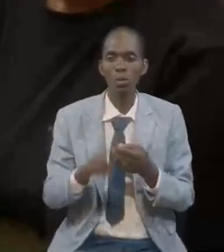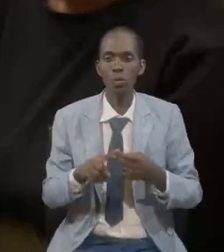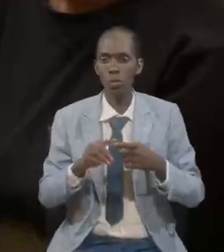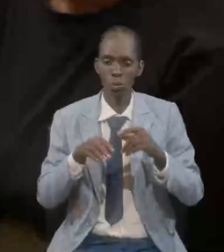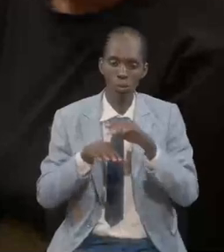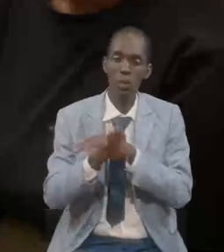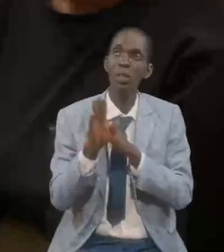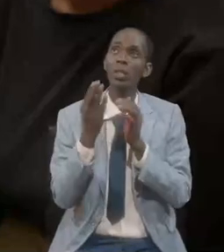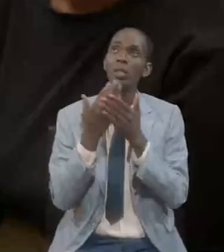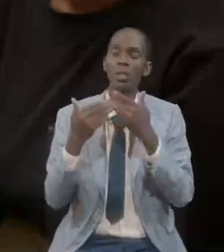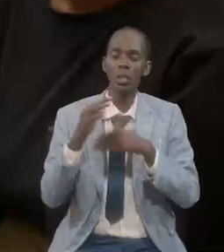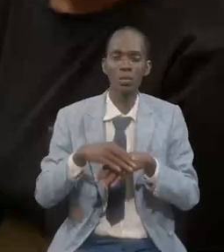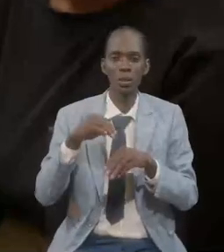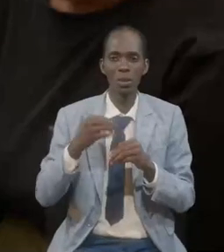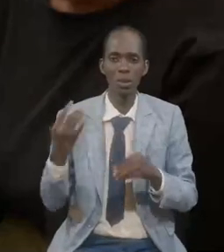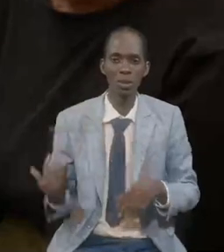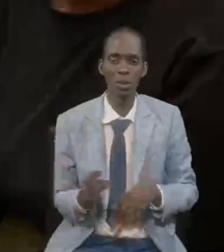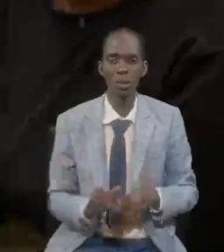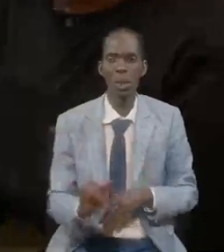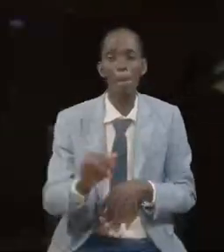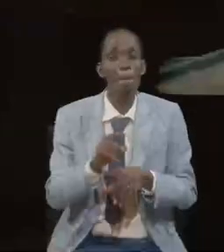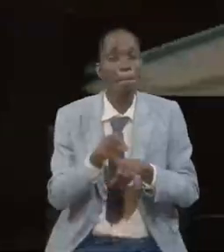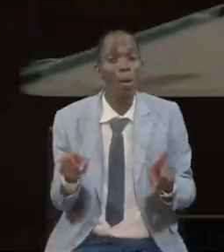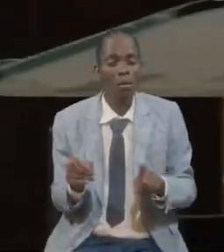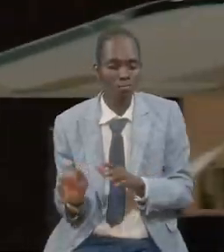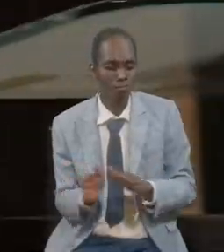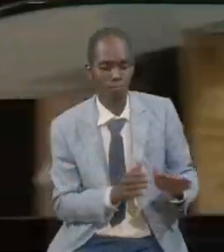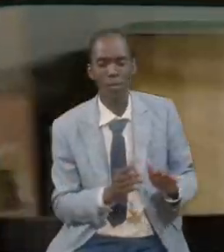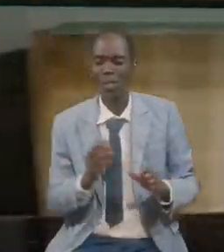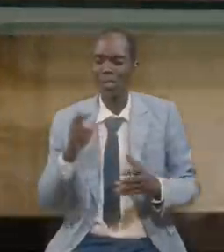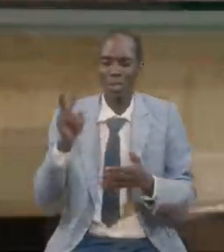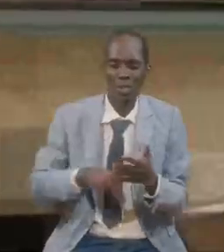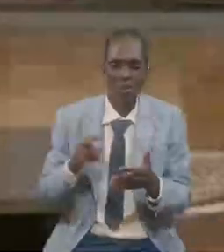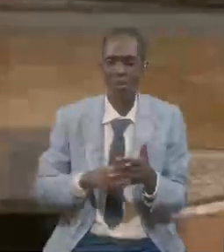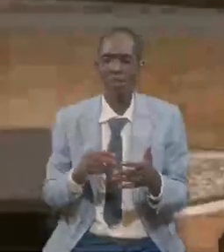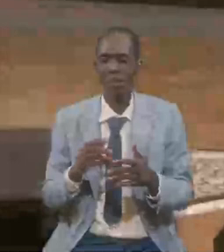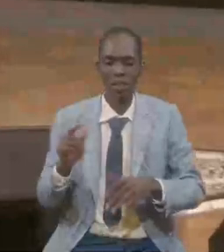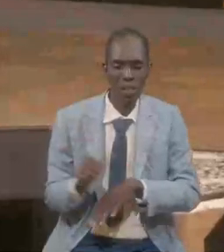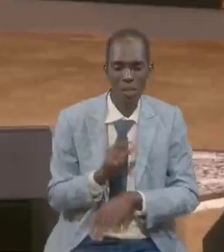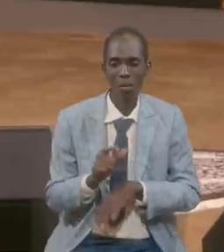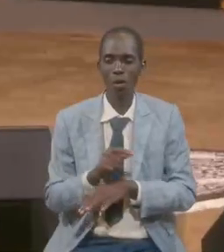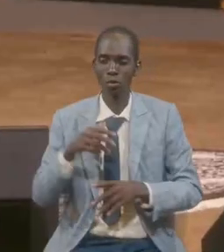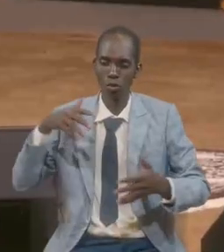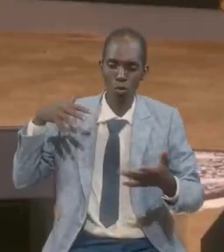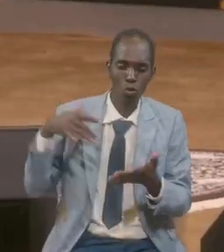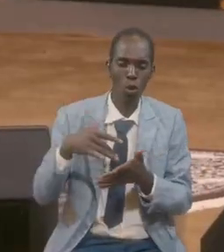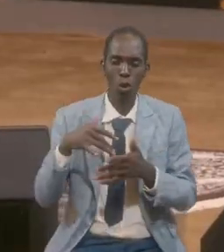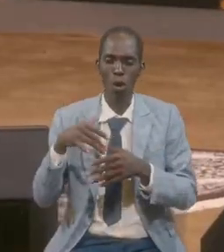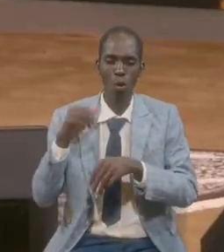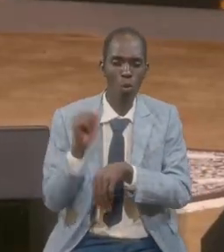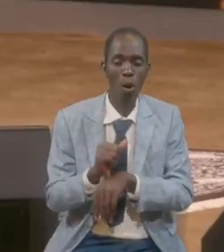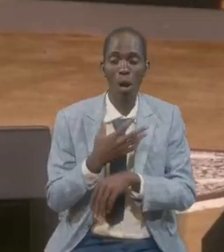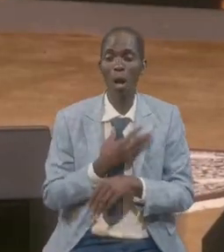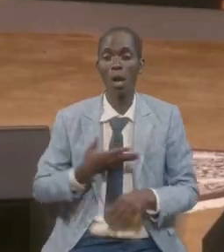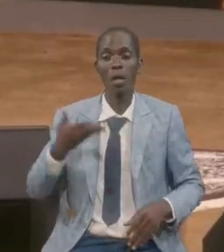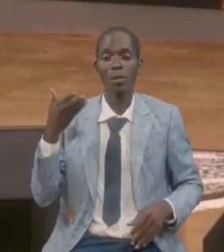Ils lisent des livres, ils œuvrent, étudient, ils travaillent,